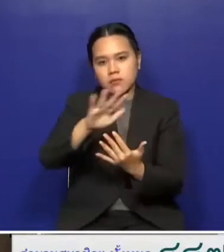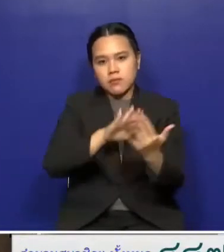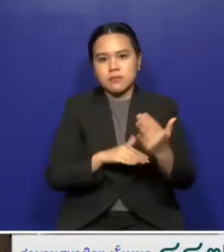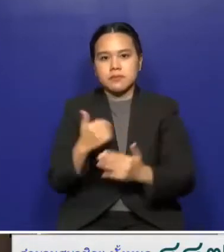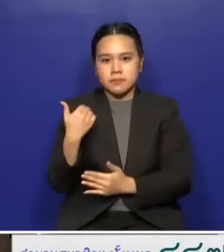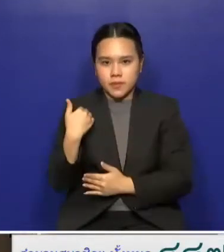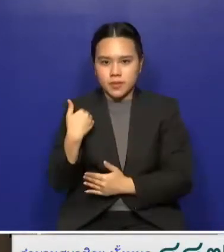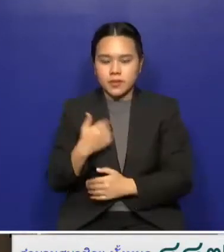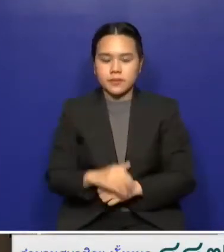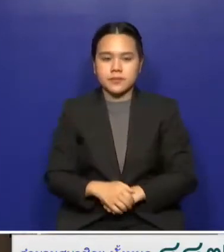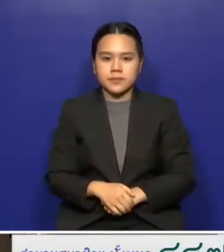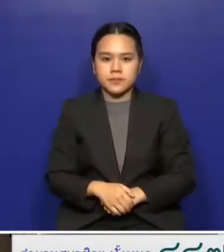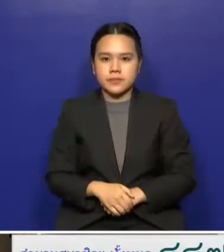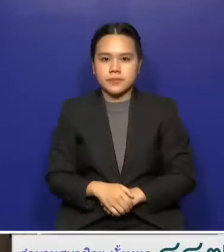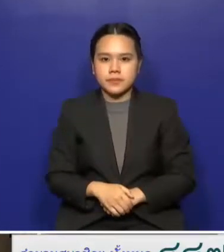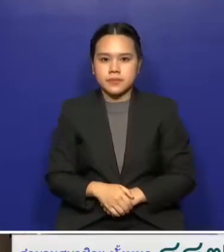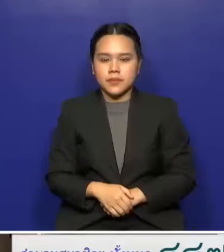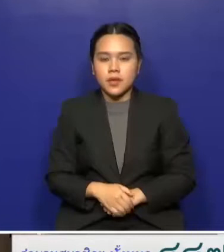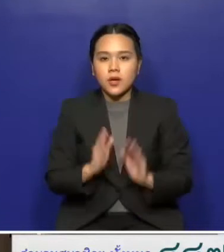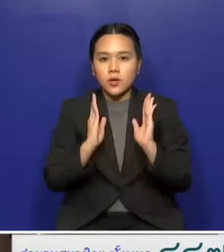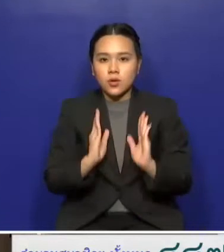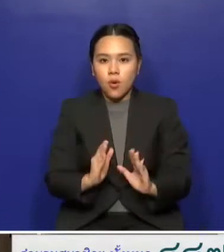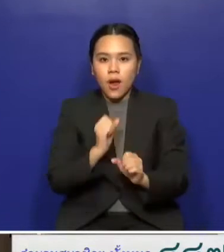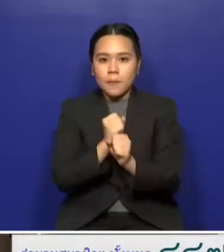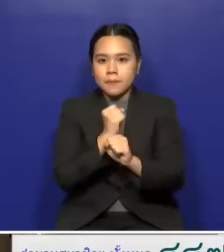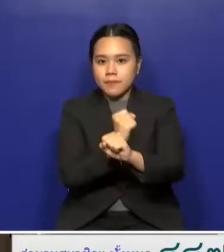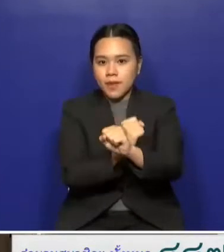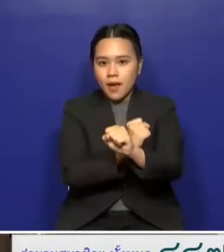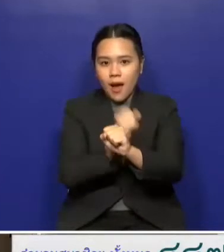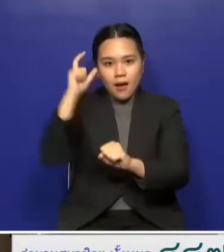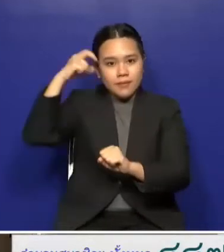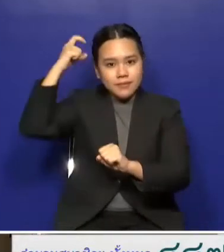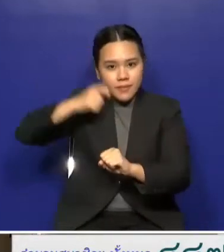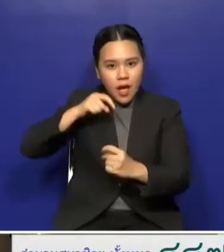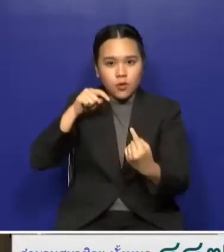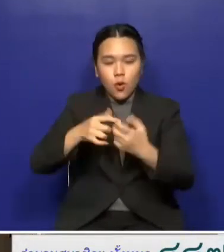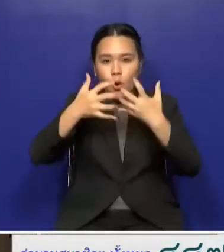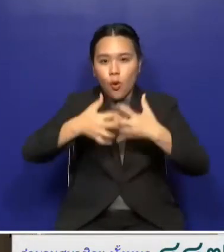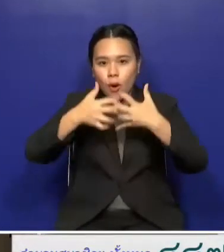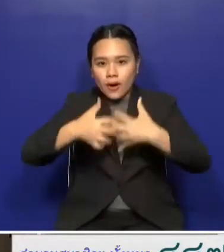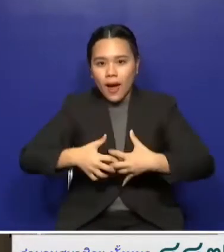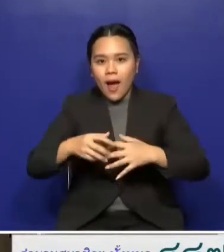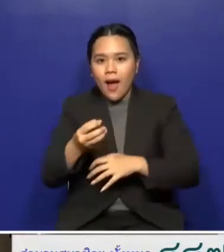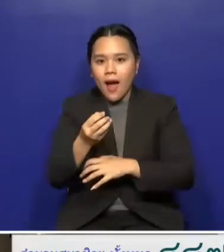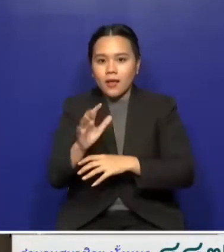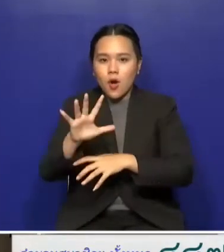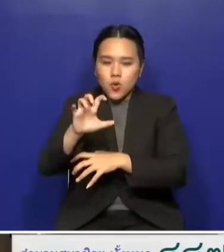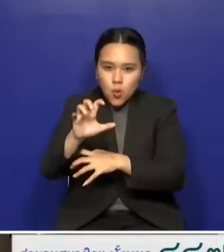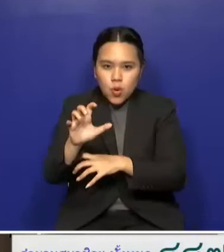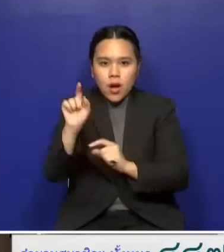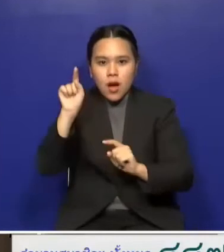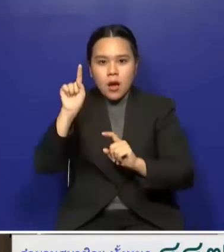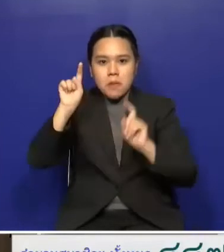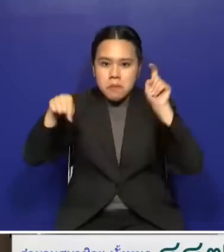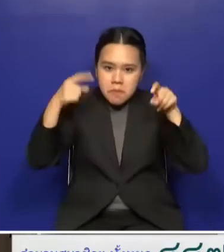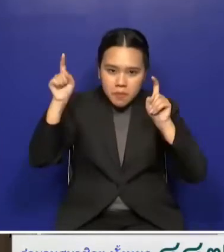ระลอกแรกถึงแม้แรงงานต่างชาติในอุตสาหกรรมอาหารทะเลที่สมุทรสาครส่วนใหญ่จะเป็นแรงงาน